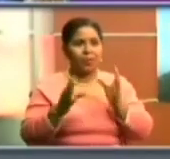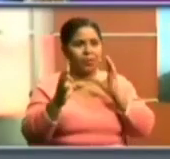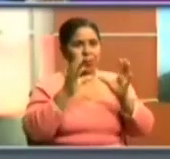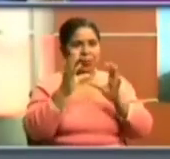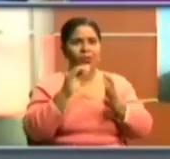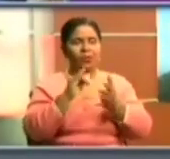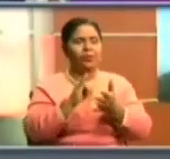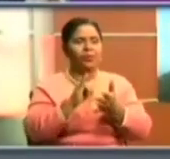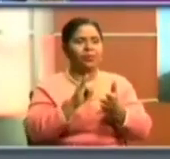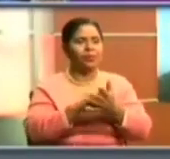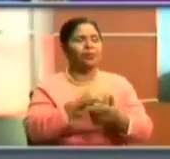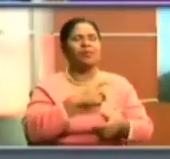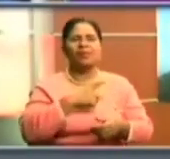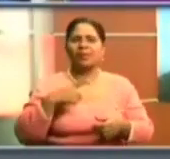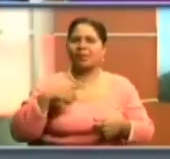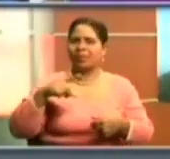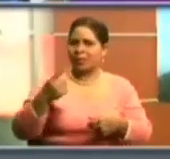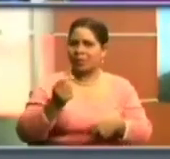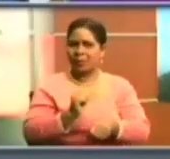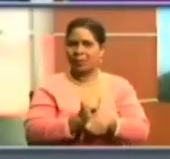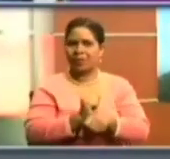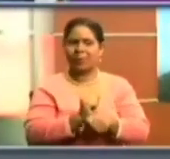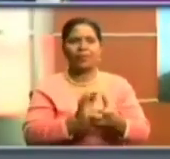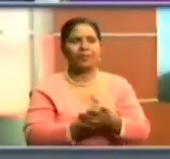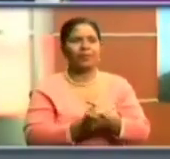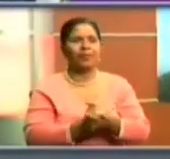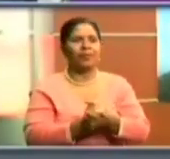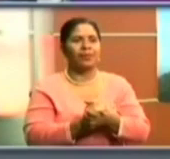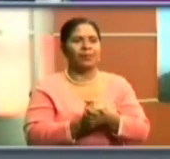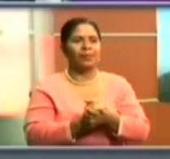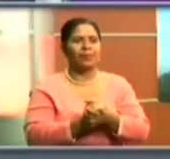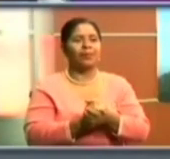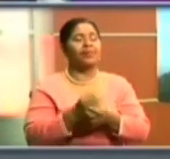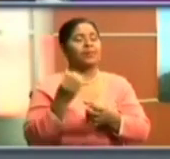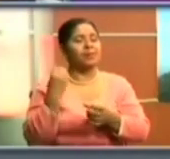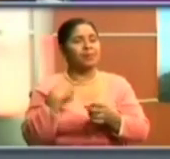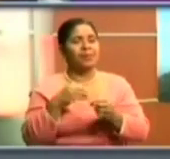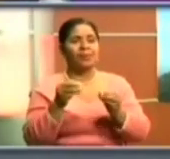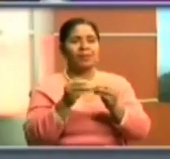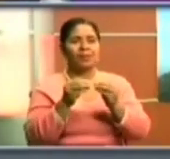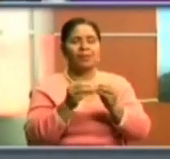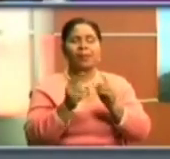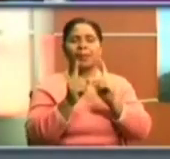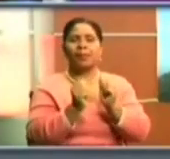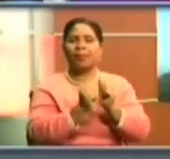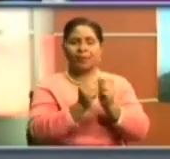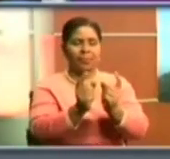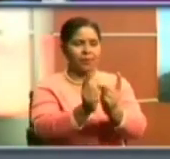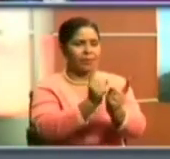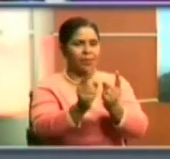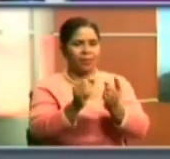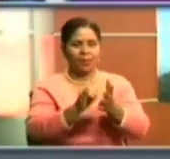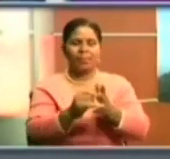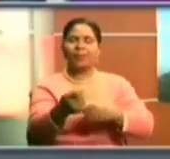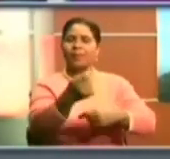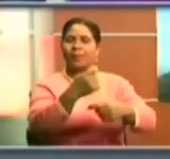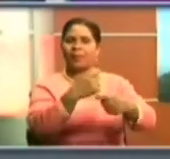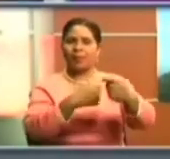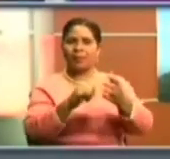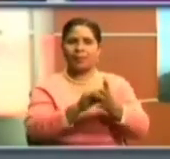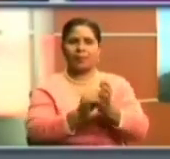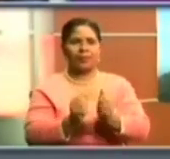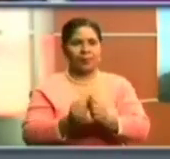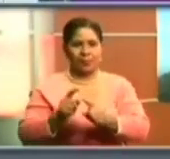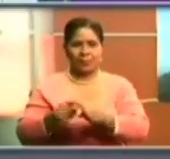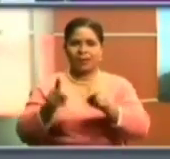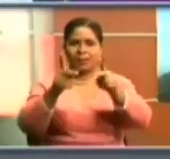est le député Alfredo, qui lui-même a dit nous plus sur ce qui passé en dans rencontre ça ou bien échange ça que nous avons gagné avec les